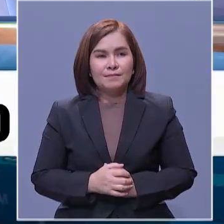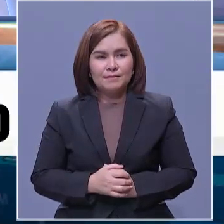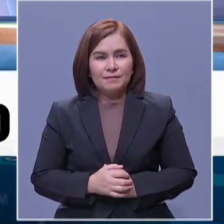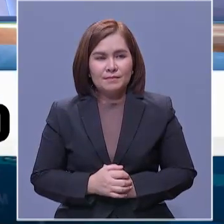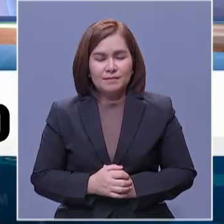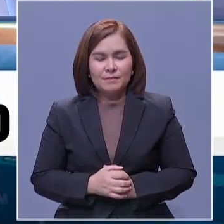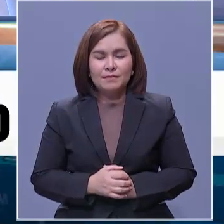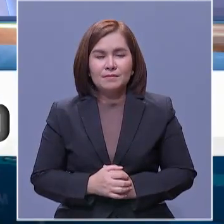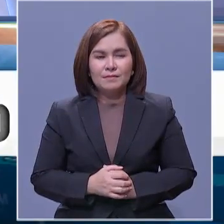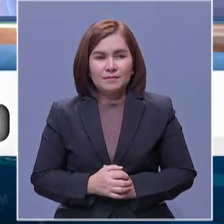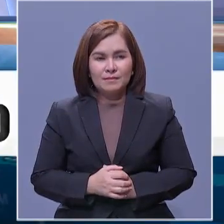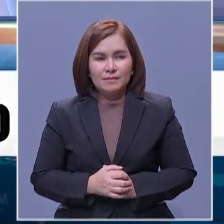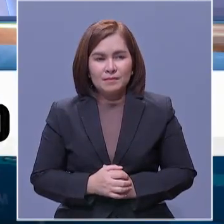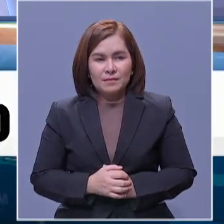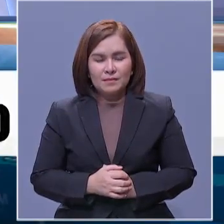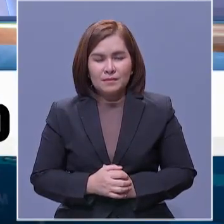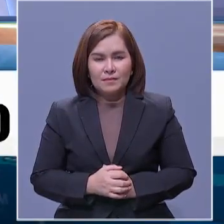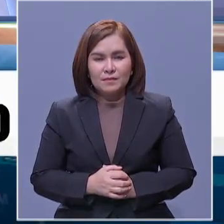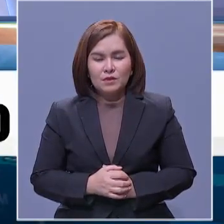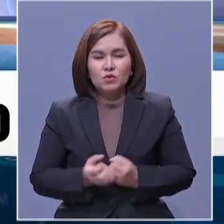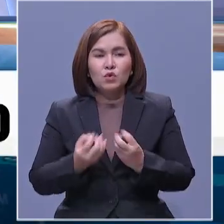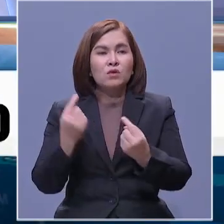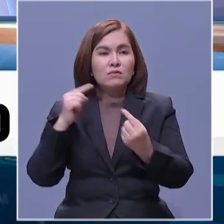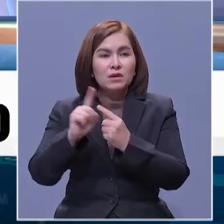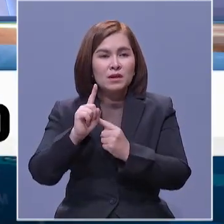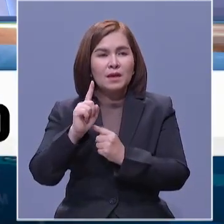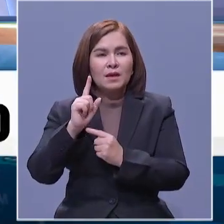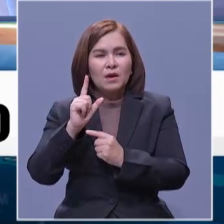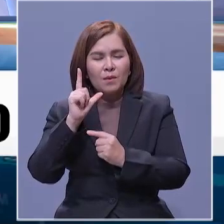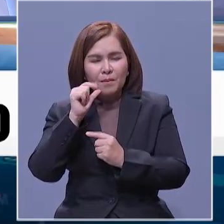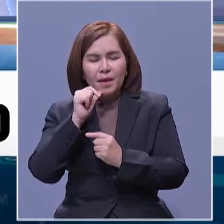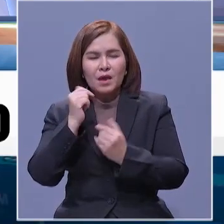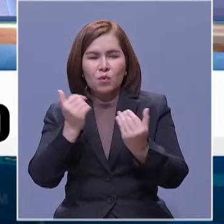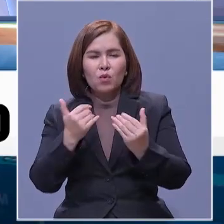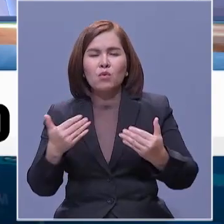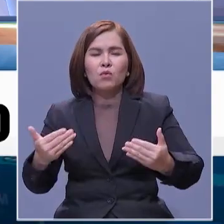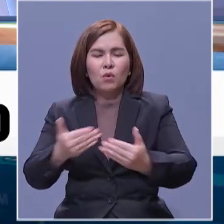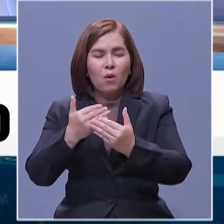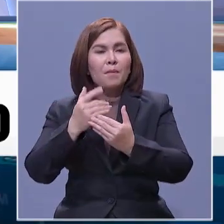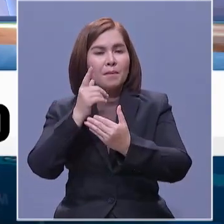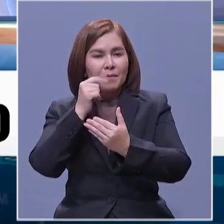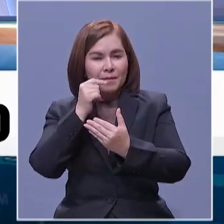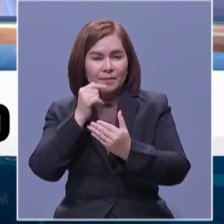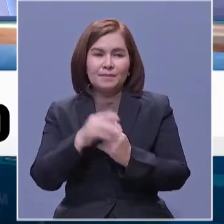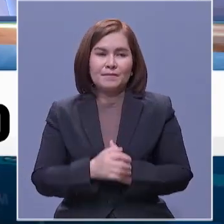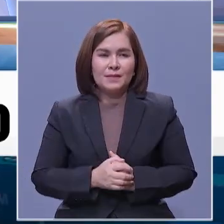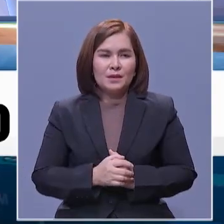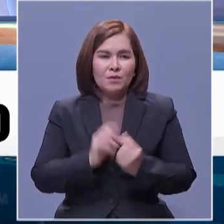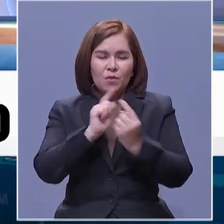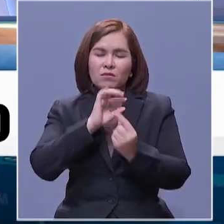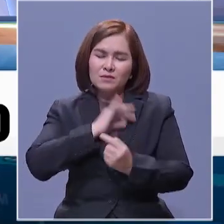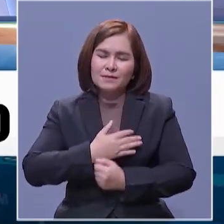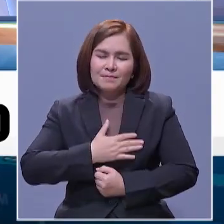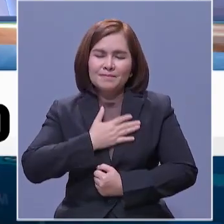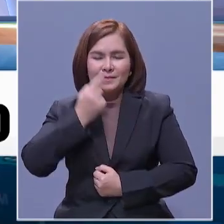าศเป็นแบบนี้นี่เห็นไหมพอกลับมาถึงก็โผล่กอดผู้เป็นแม่แน่นอนว่าแม่เจอลูกชายตื้นตันใ